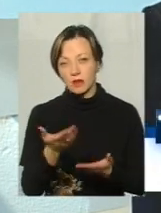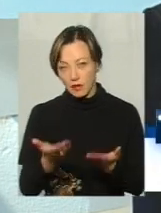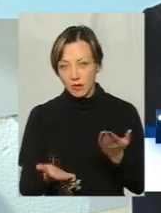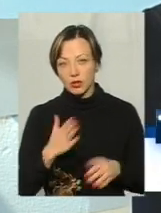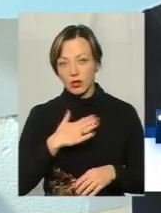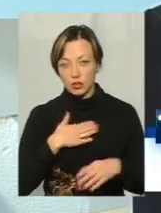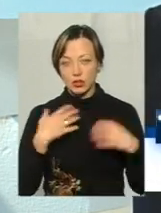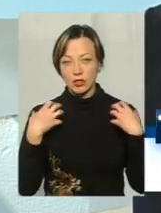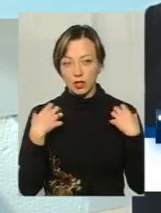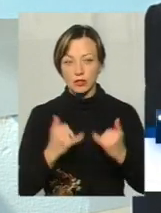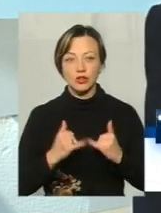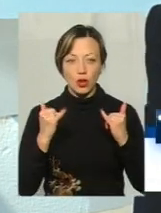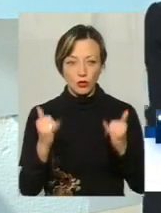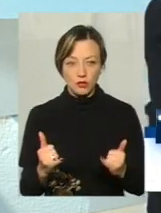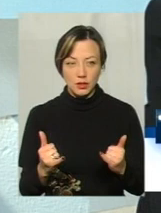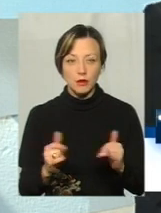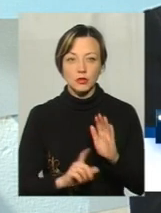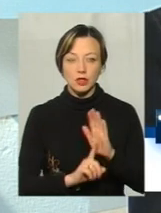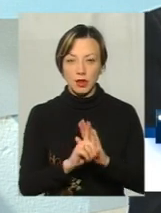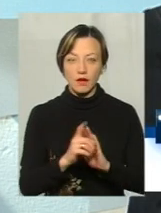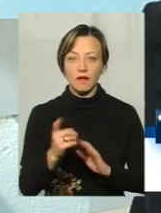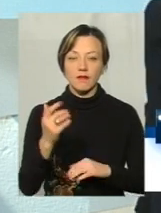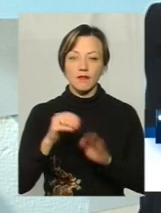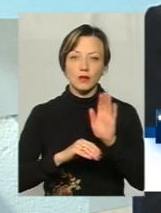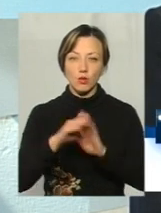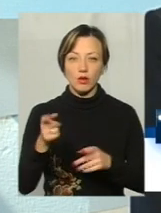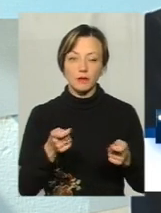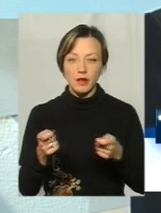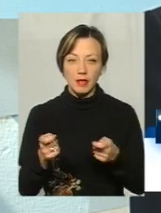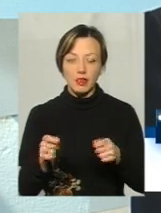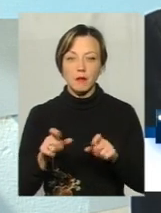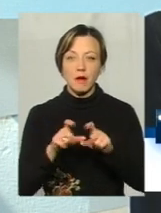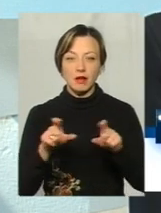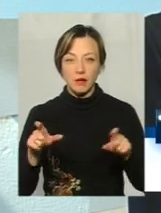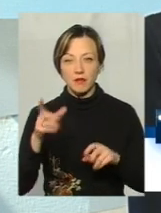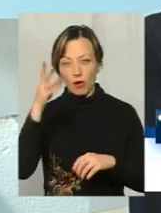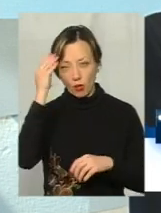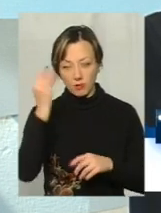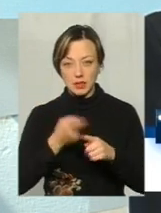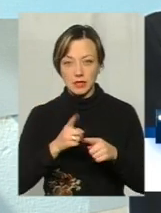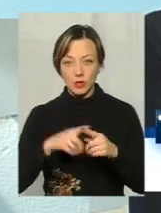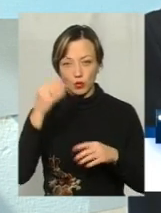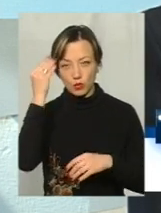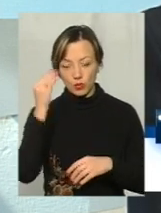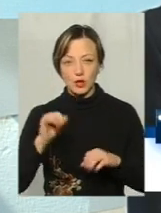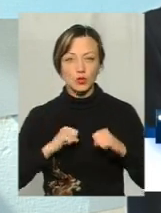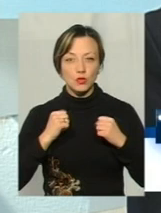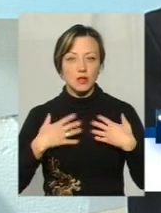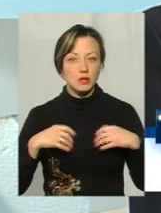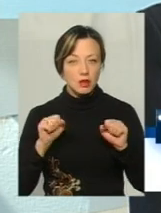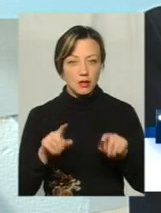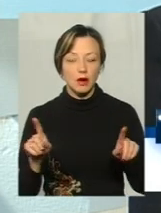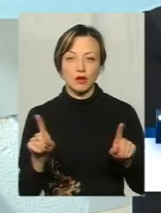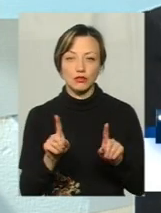наше начальство шановне, починає високого руководства департаментів враховувати цю думку і прикладати всі зусилля,